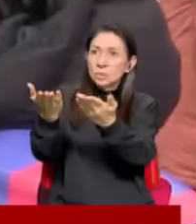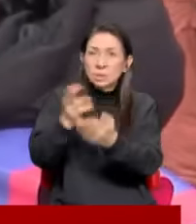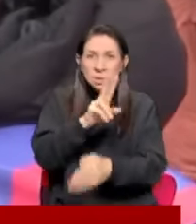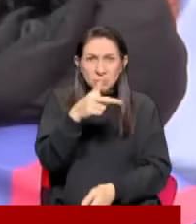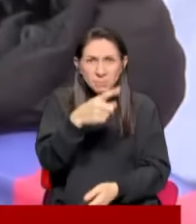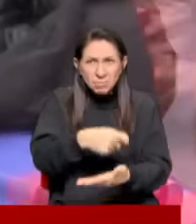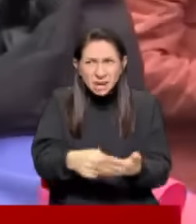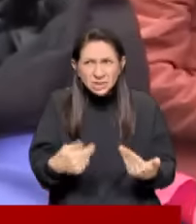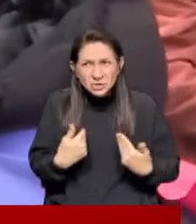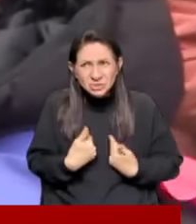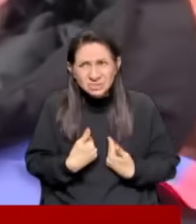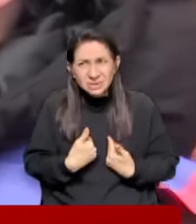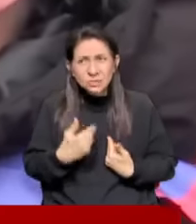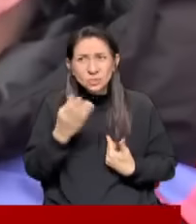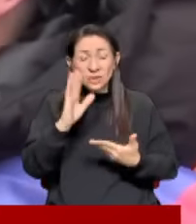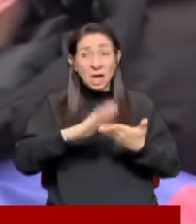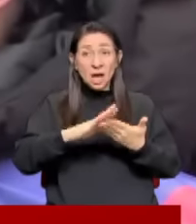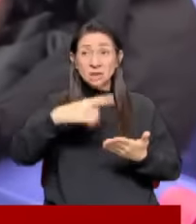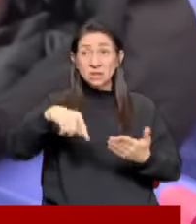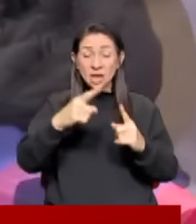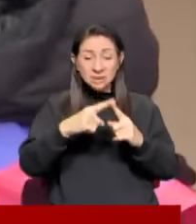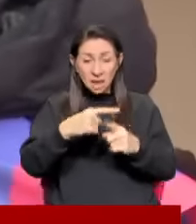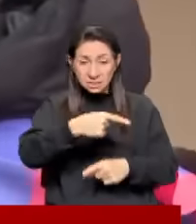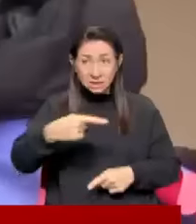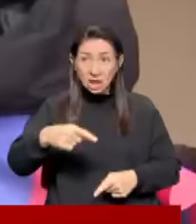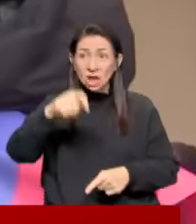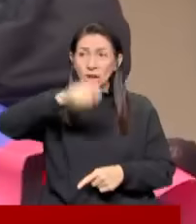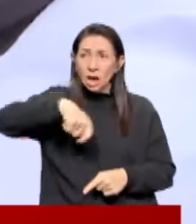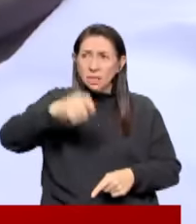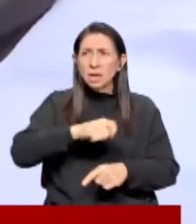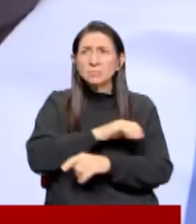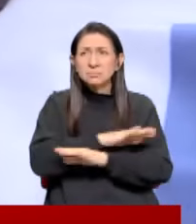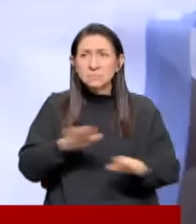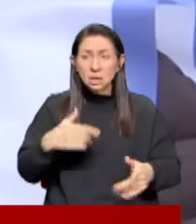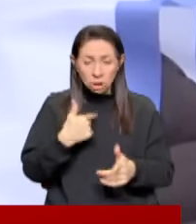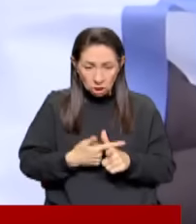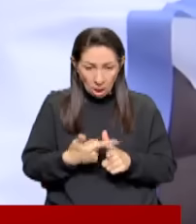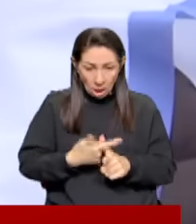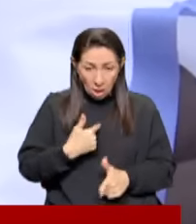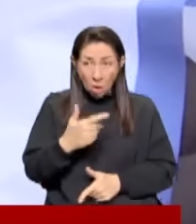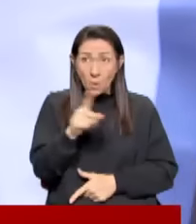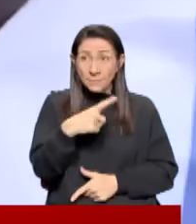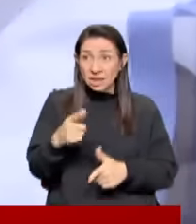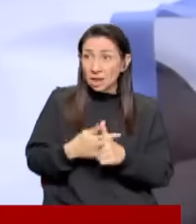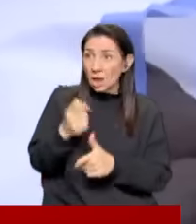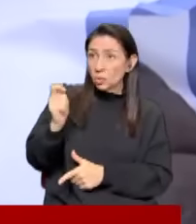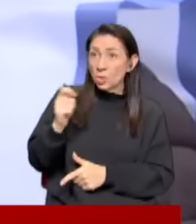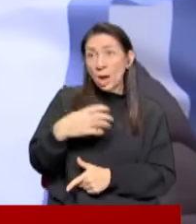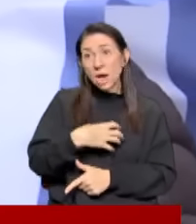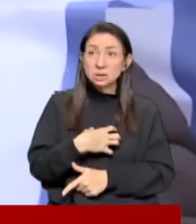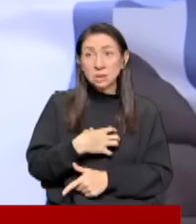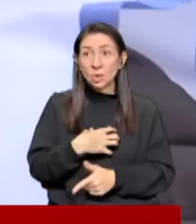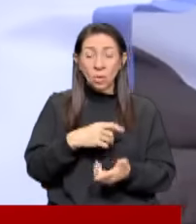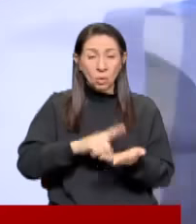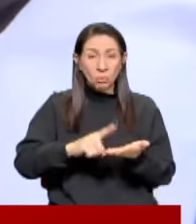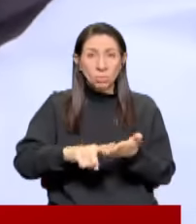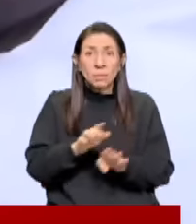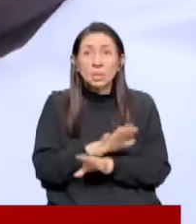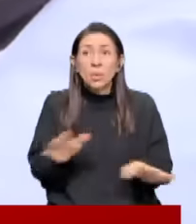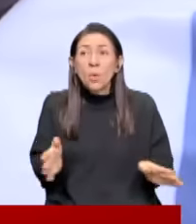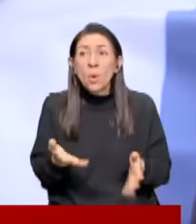bin lira maaş alıyorum ben ya. Şu an birçok arkadaşımızın hesabı ekside. Kredi kartları patlamış. Kiracıyım ben. 10 bin lira veriyorum ama Haziran'da kontratım